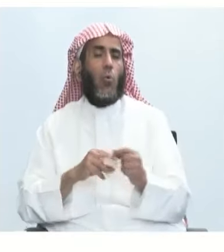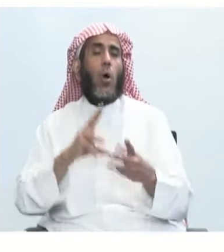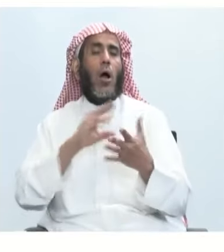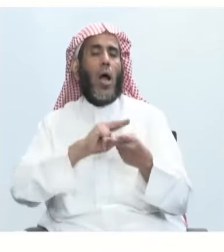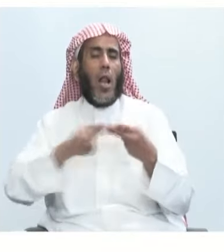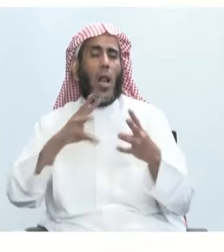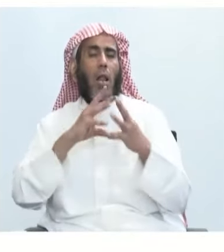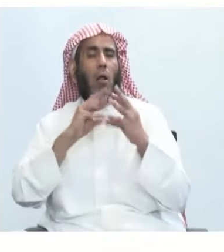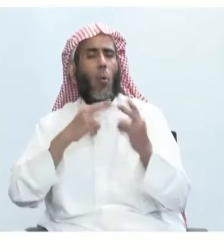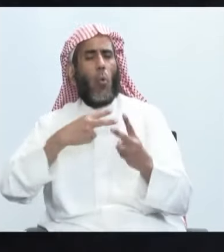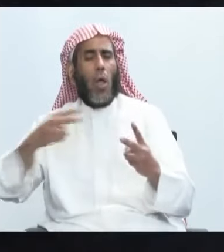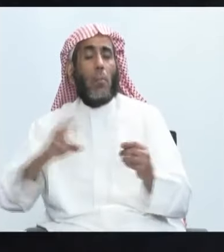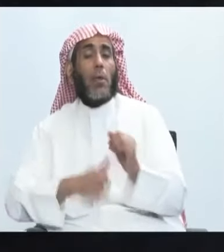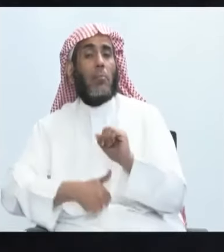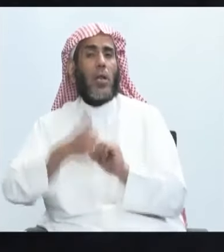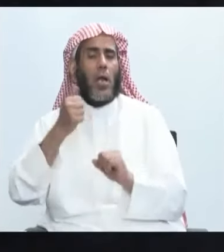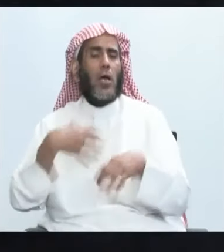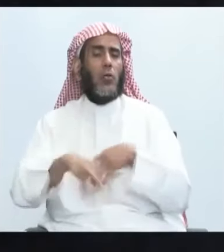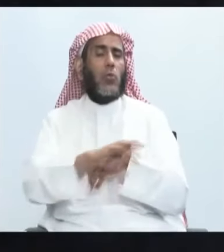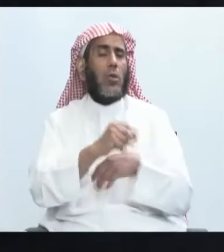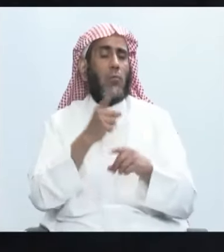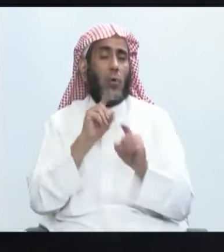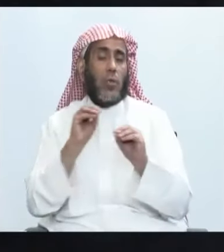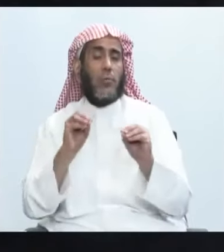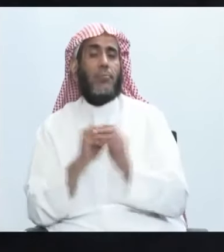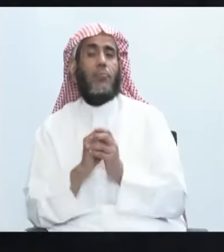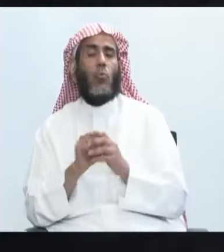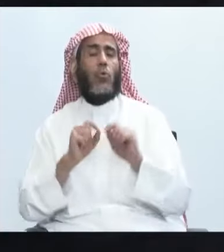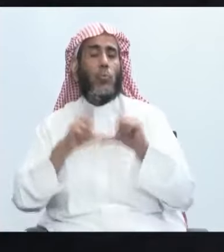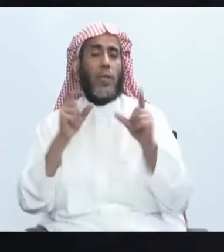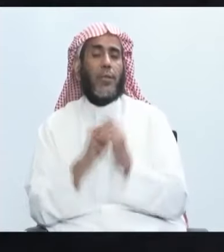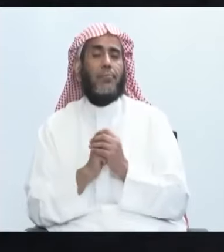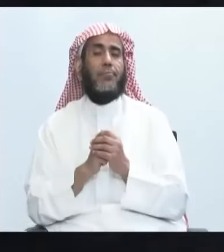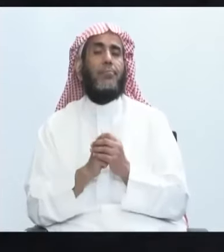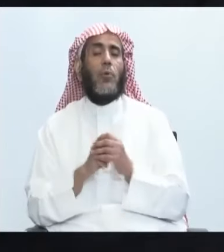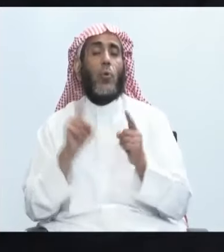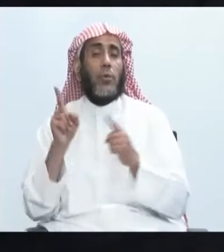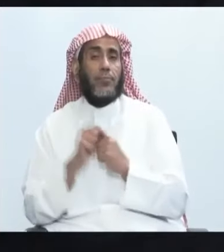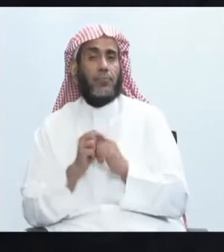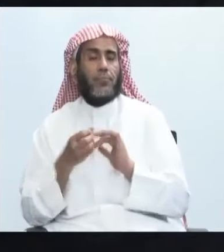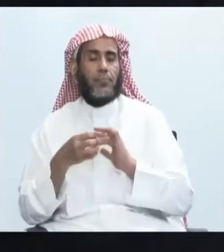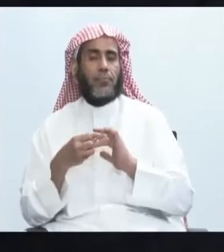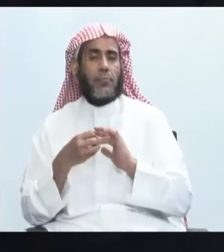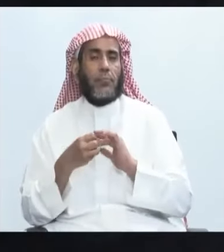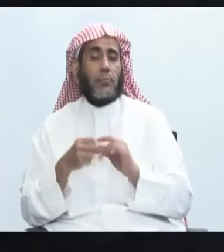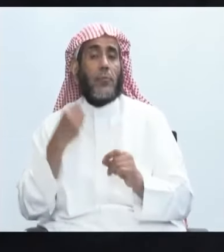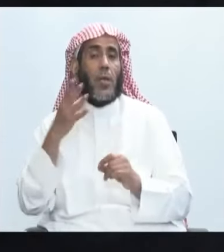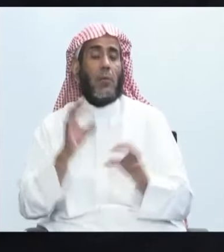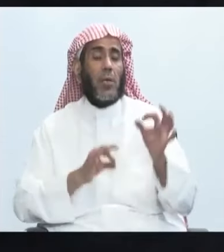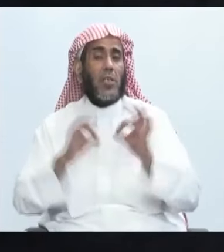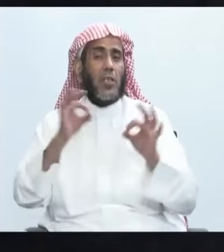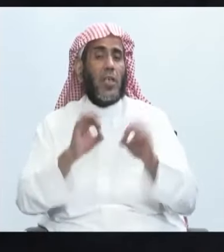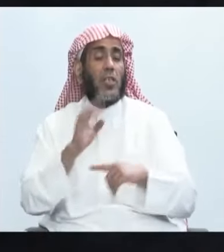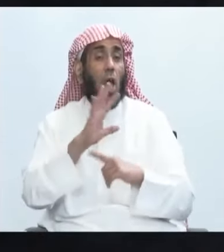القضايا هنا بامكانك ايضا ان تصنف وان تذكر ذلك وان تبين هذه هنا اربع استراتيجيات